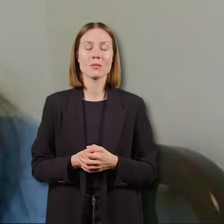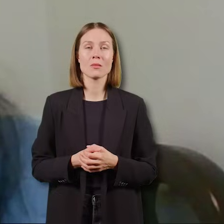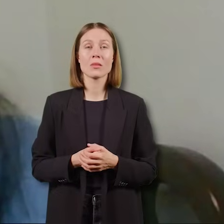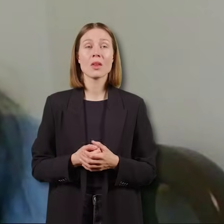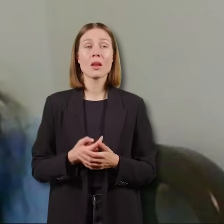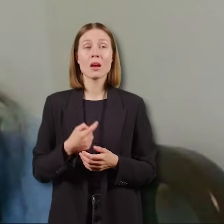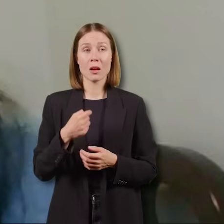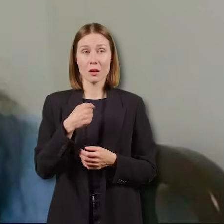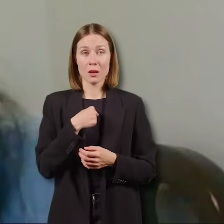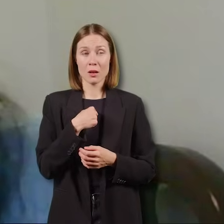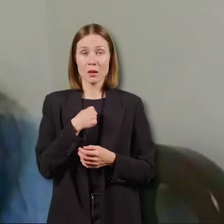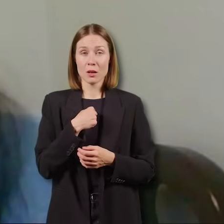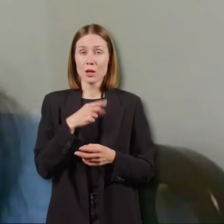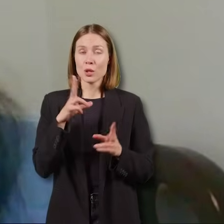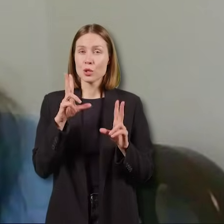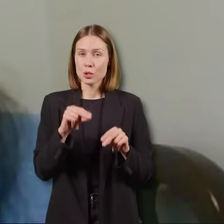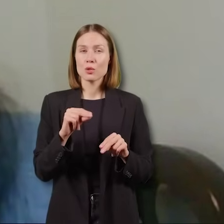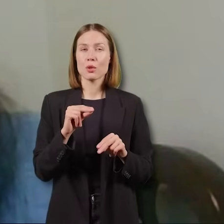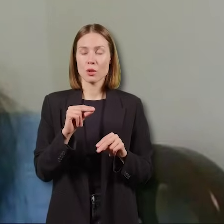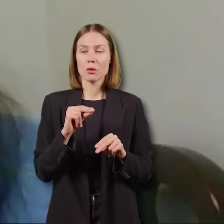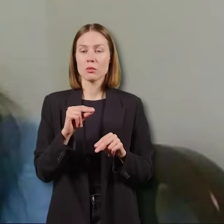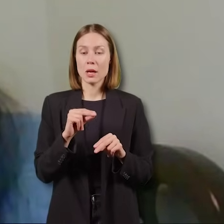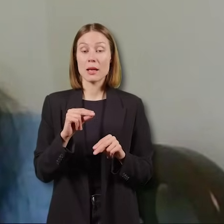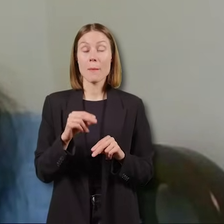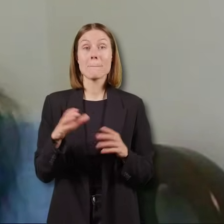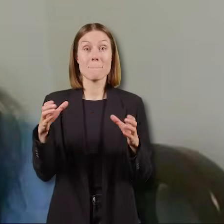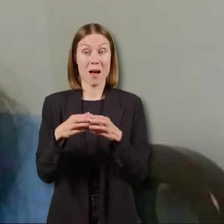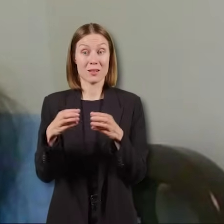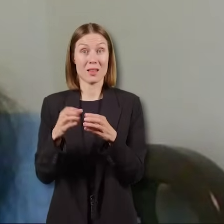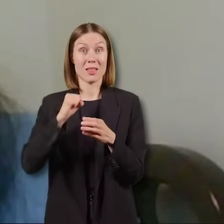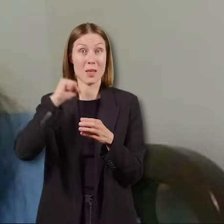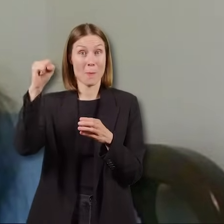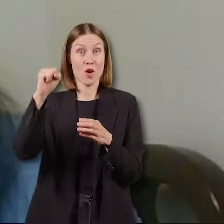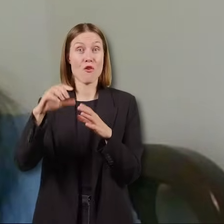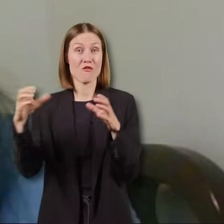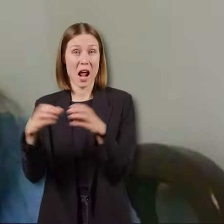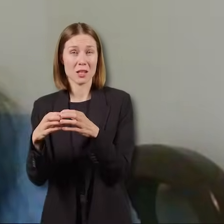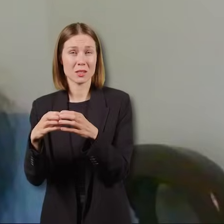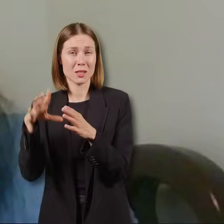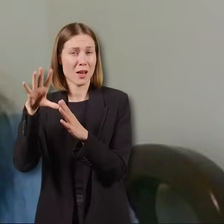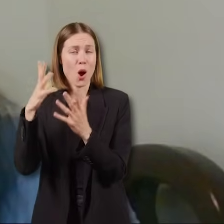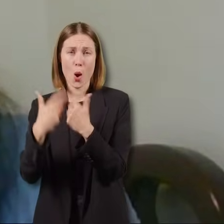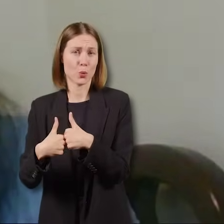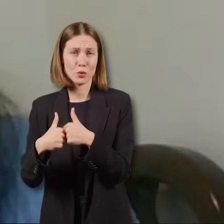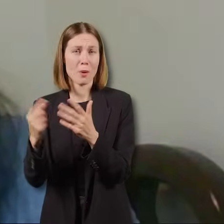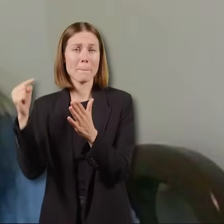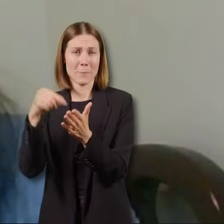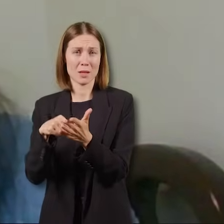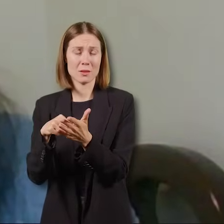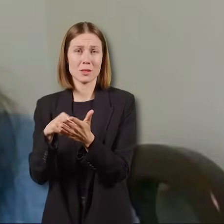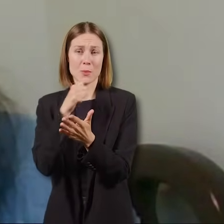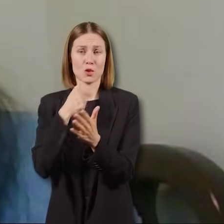Aš jau tikrai būsiu laimėjusios partijos frakcijoje, jau automatiškai papulsiu, jeigu